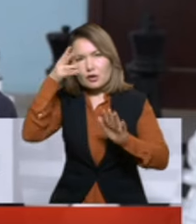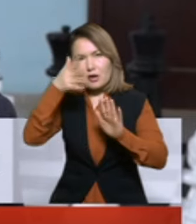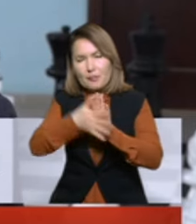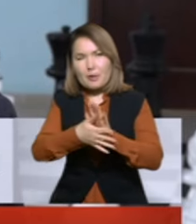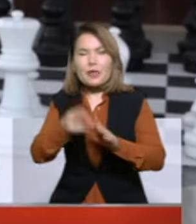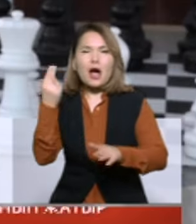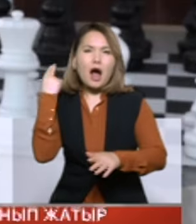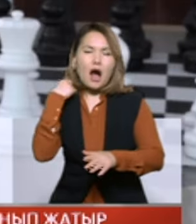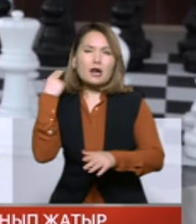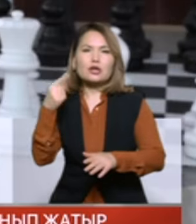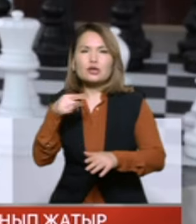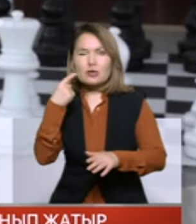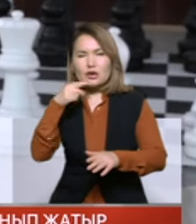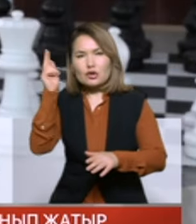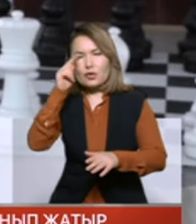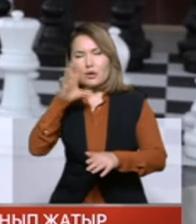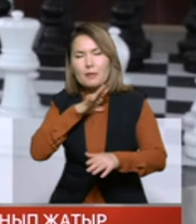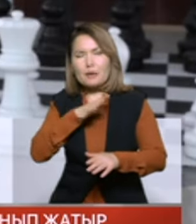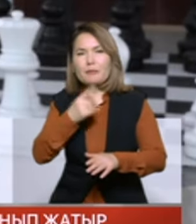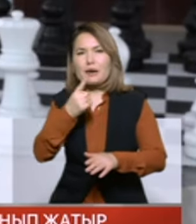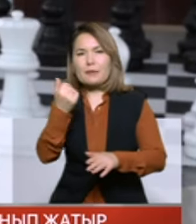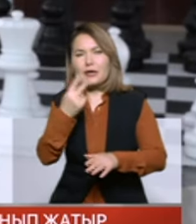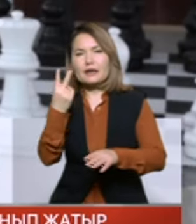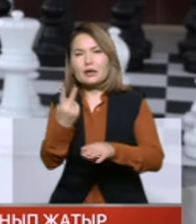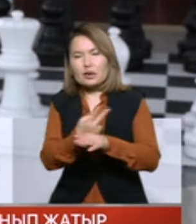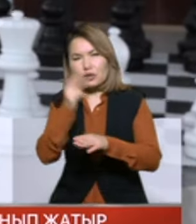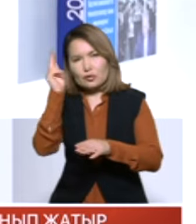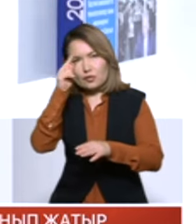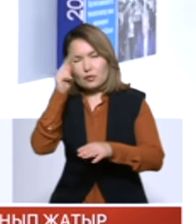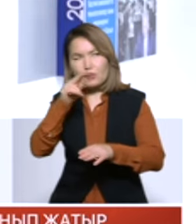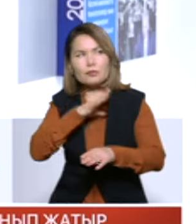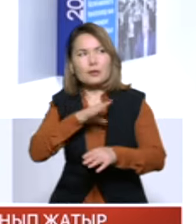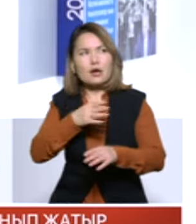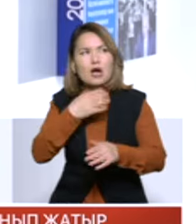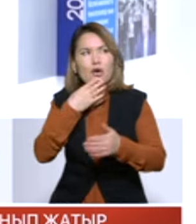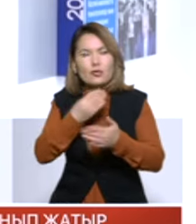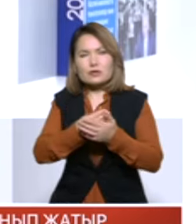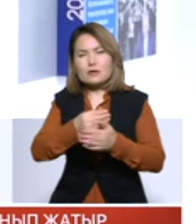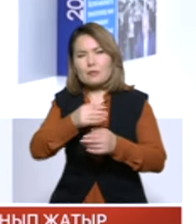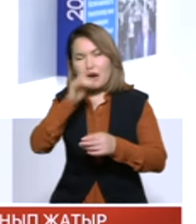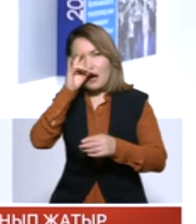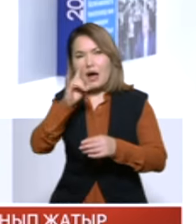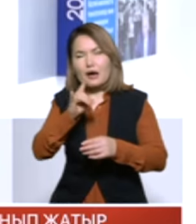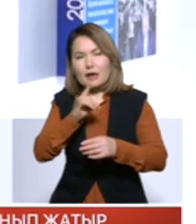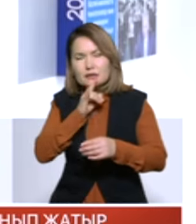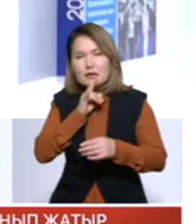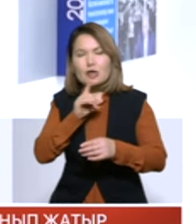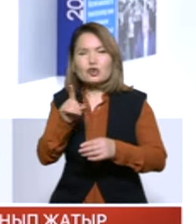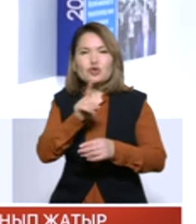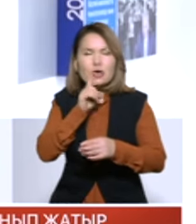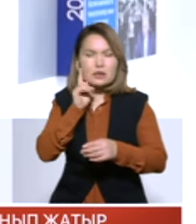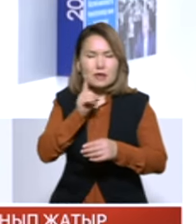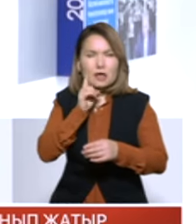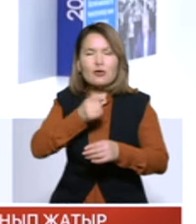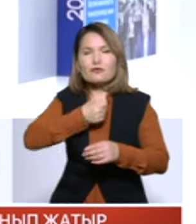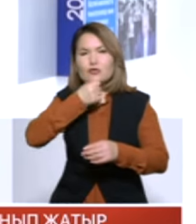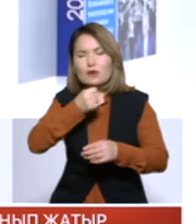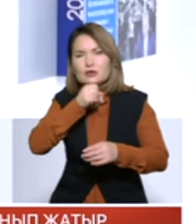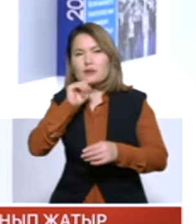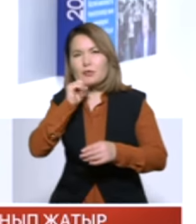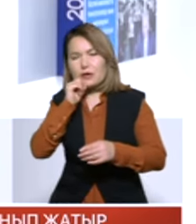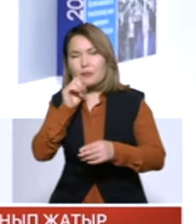ағылшын тілінен аптада 2 рет дәріс берді. Өзіміздің оқытушы профессор құрамынан, біздің білім алушыларымыздан